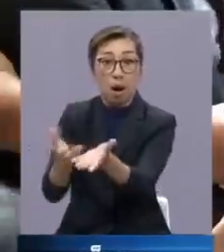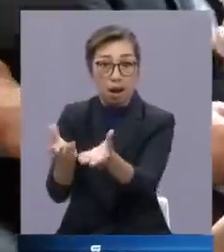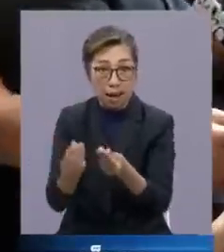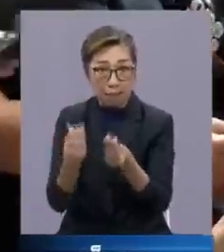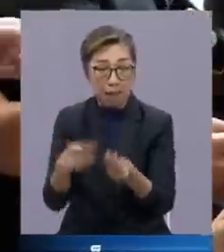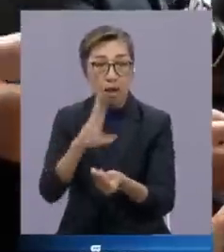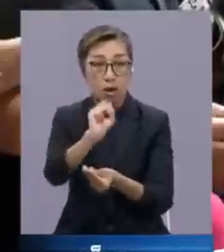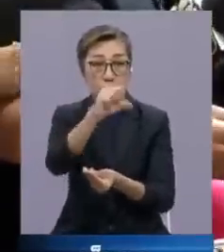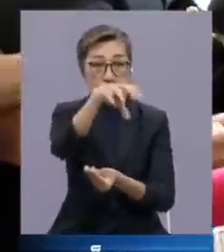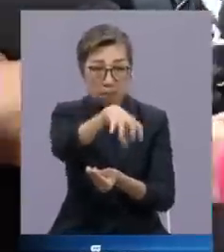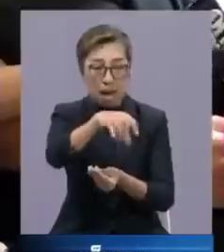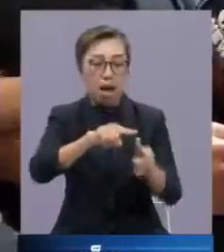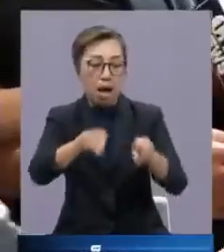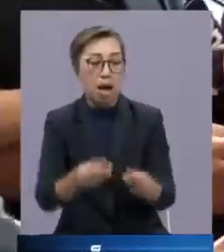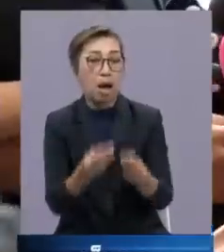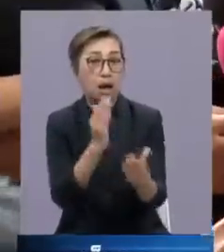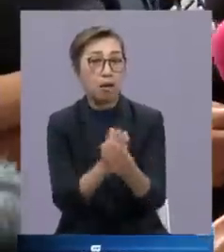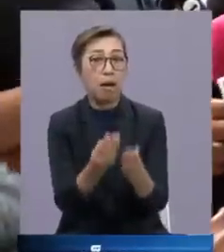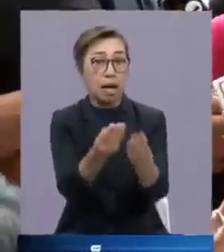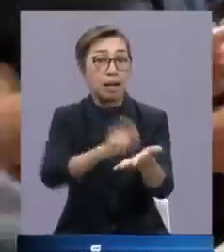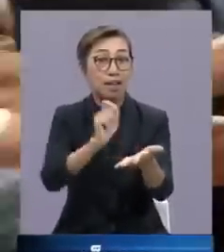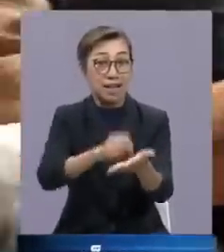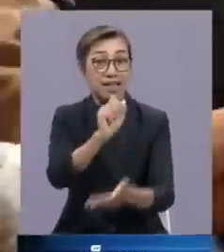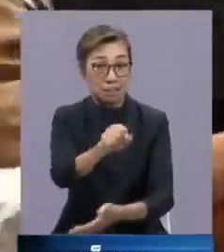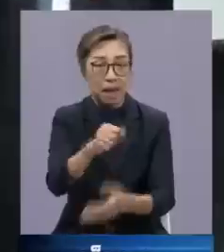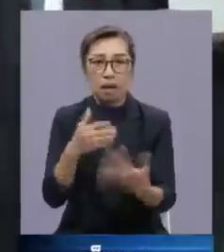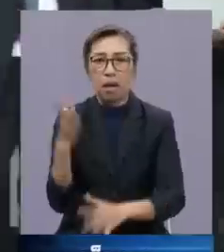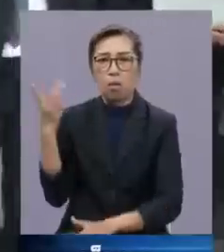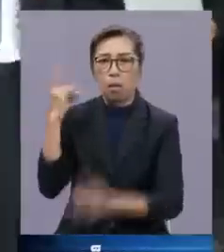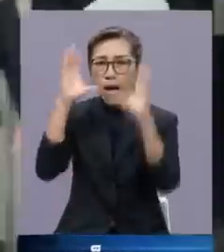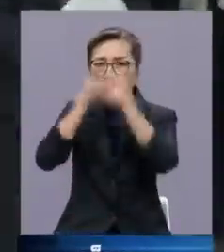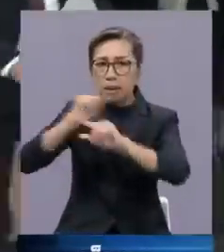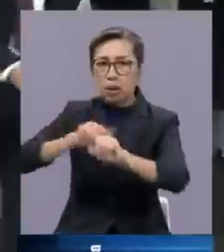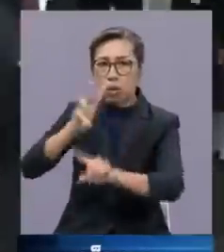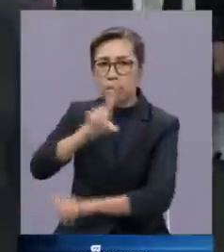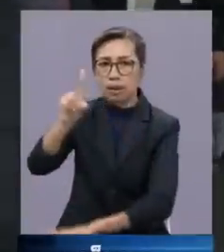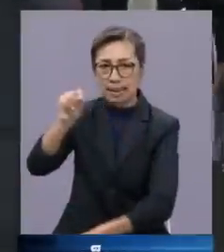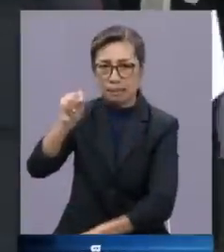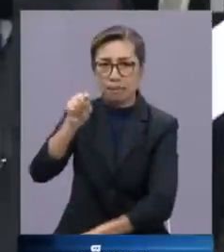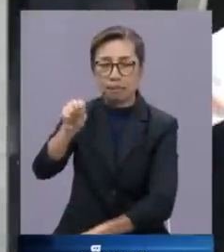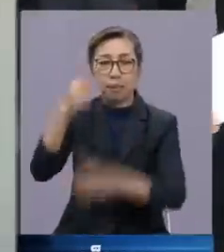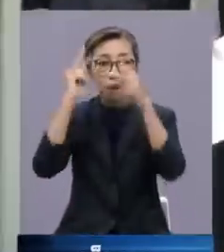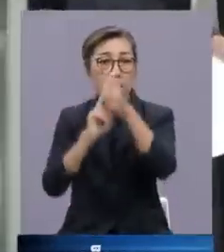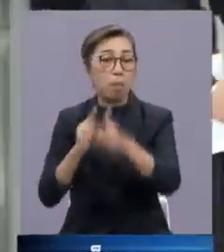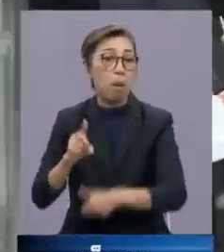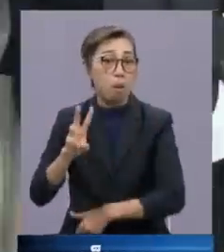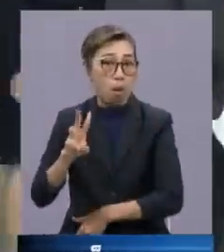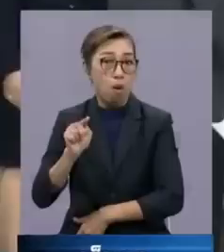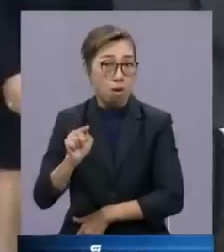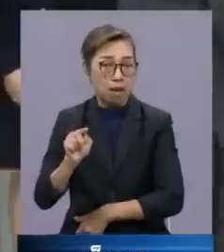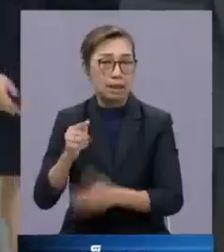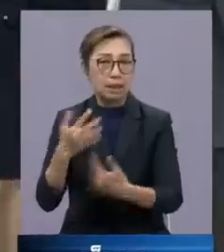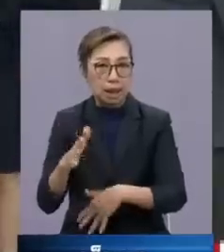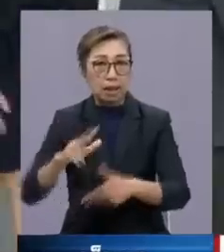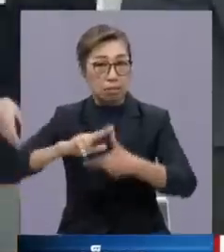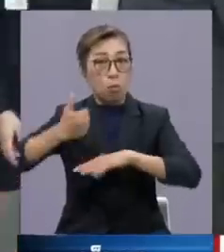งานจากผู้สื่อข่าวนะครับก็บอกว่าช่วงดึกของเมื่อคืนนี้เอง20มิถุนายนพลเอกประวิตรวงษ์สุวรรณรองนายก